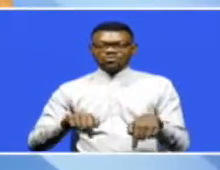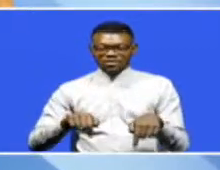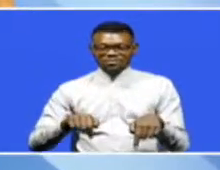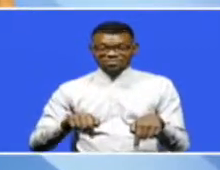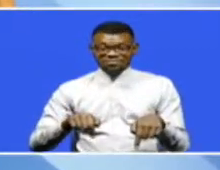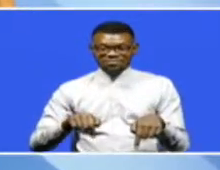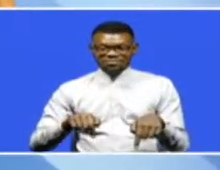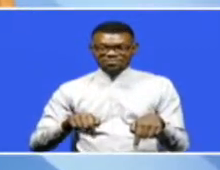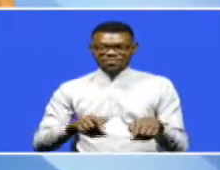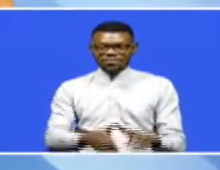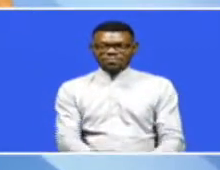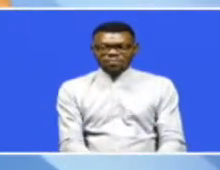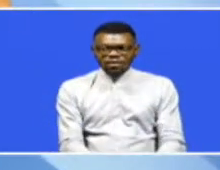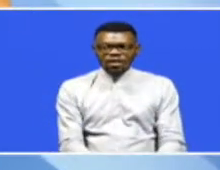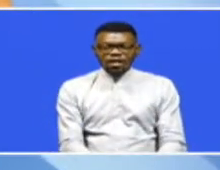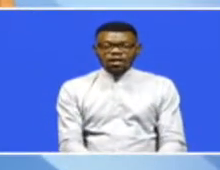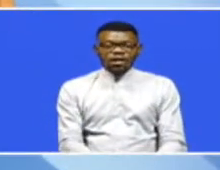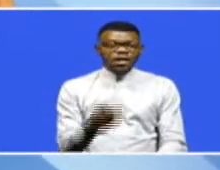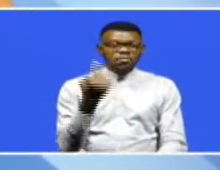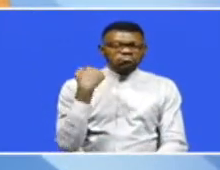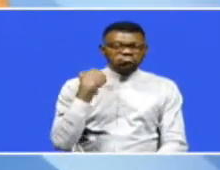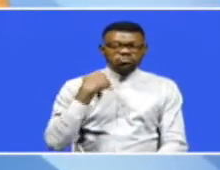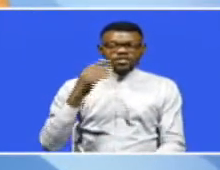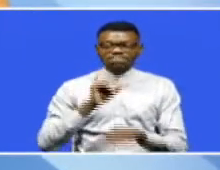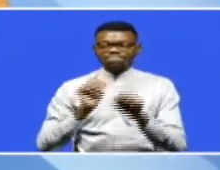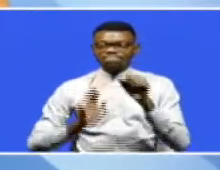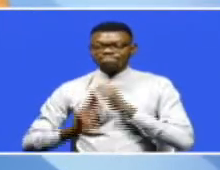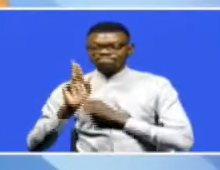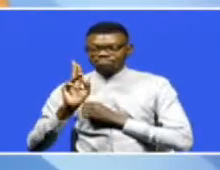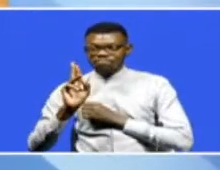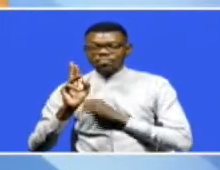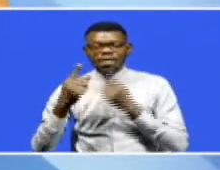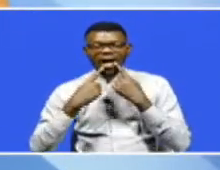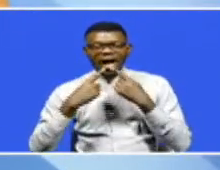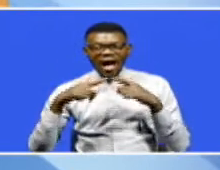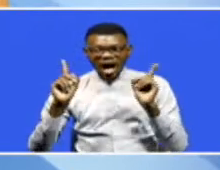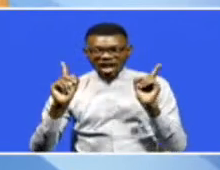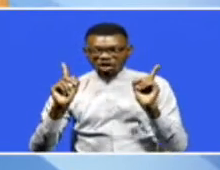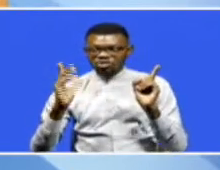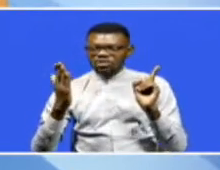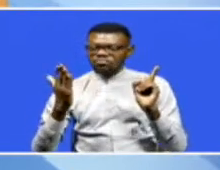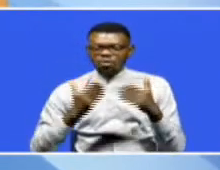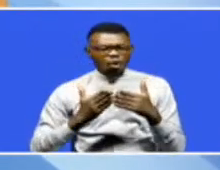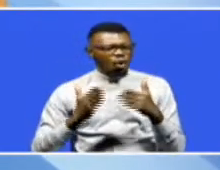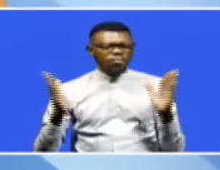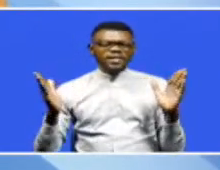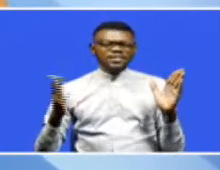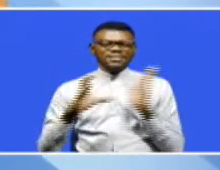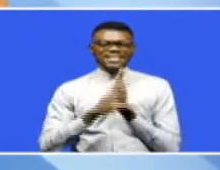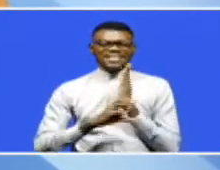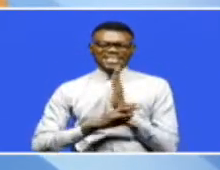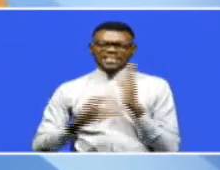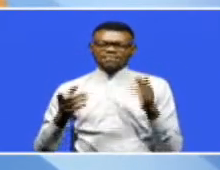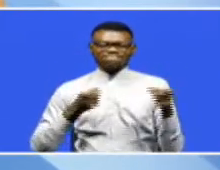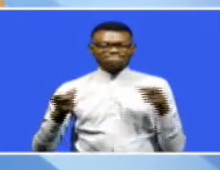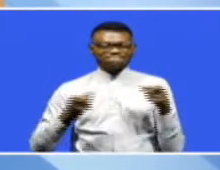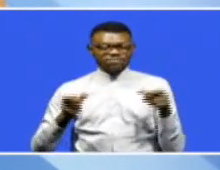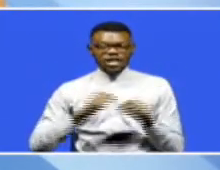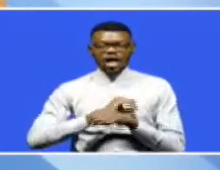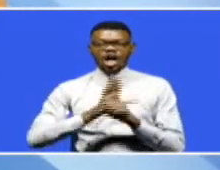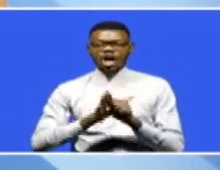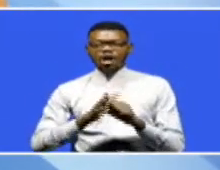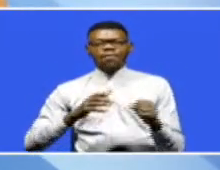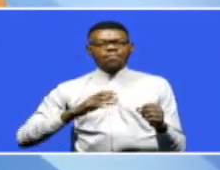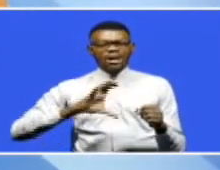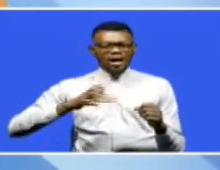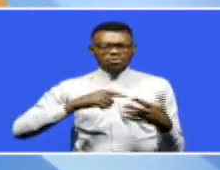wa kesho Mathuva. Siku moja baada ya Rais Uhuru Kenyatta kulegeza masharti ya kuzuia ueneaji wa virusi vya corona kwa kufungua mipaka ya